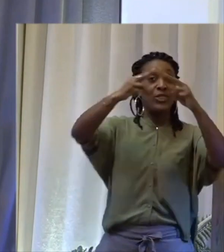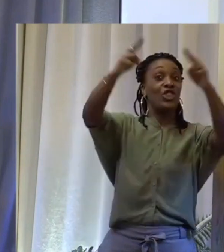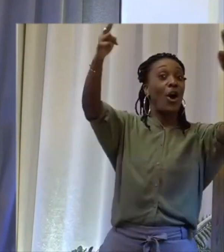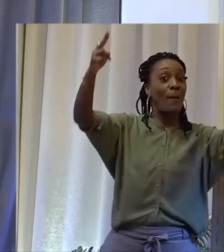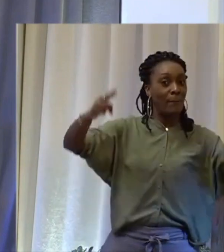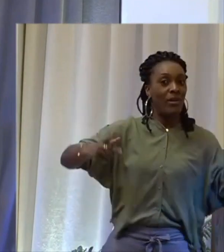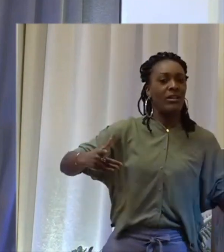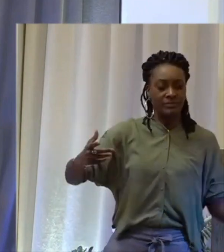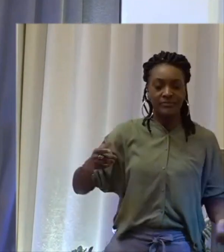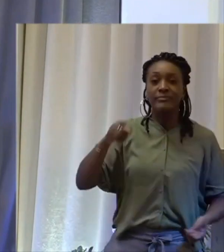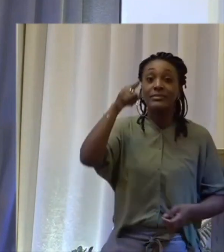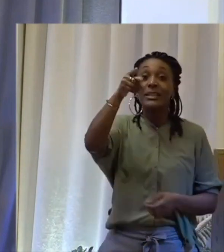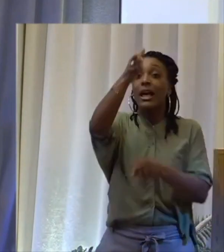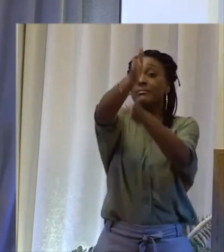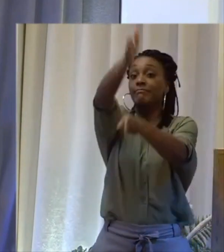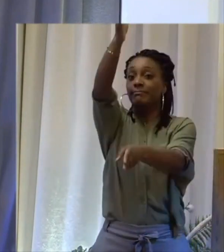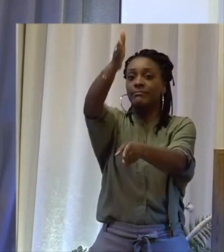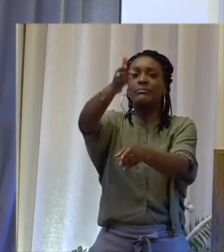personne ne pouvait accéder.